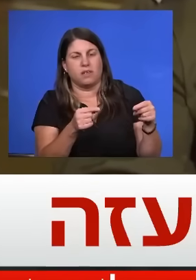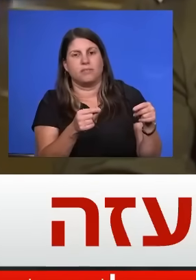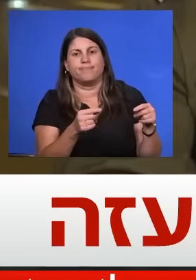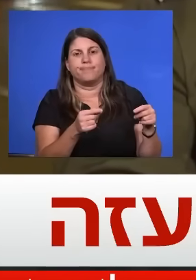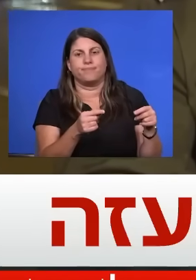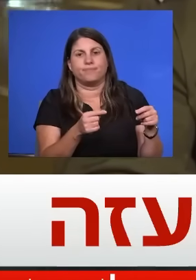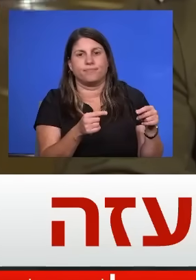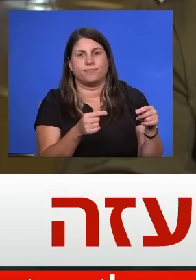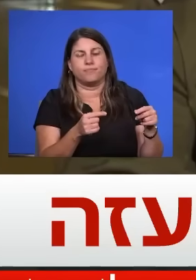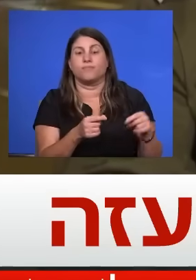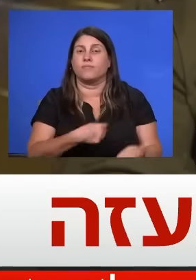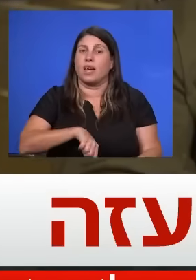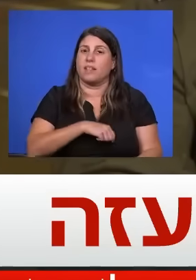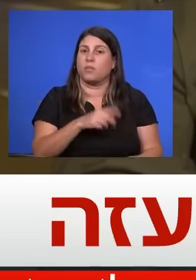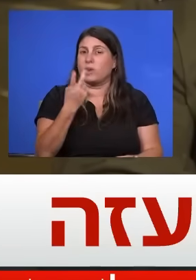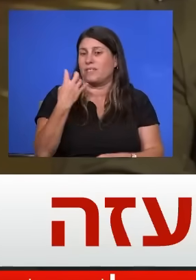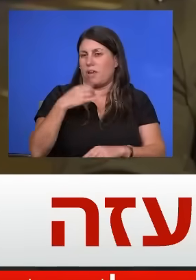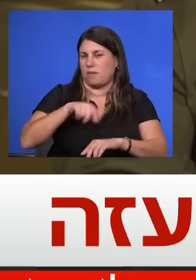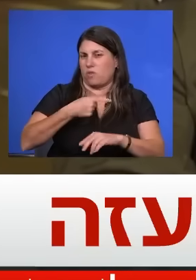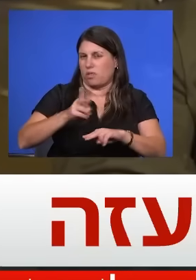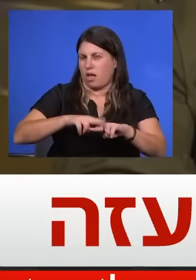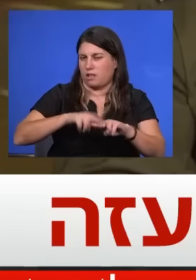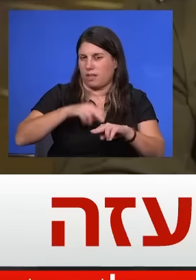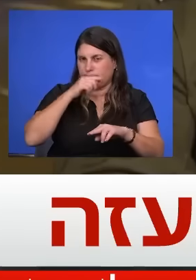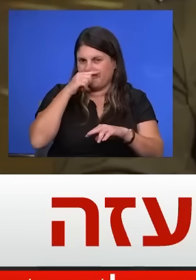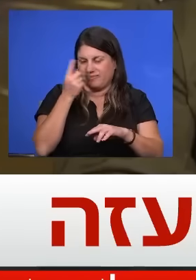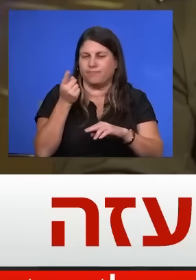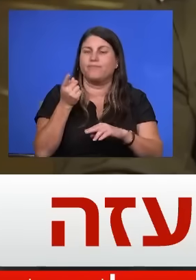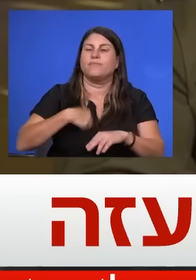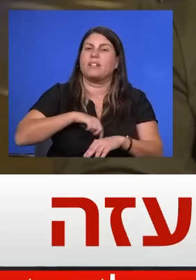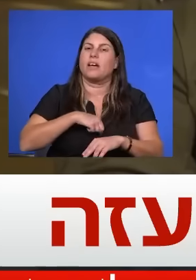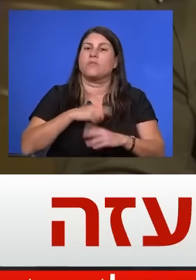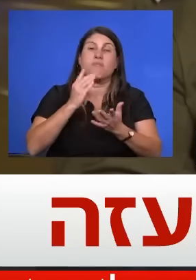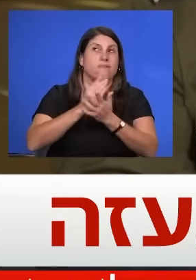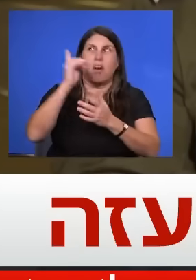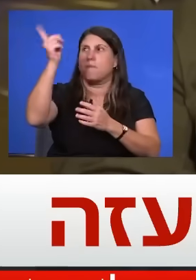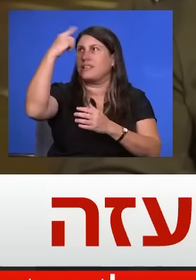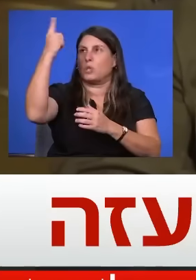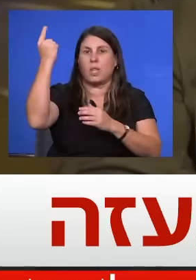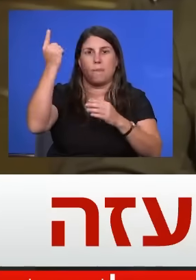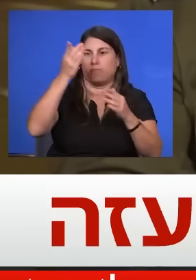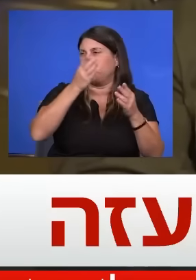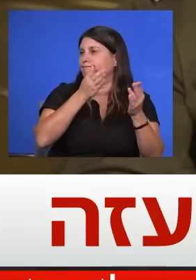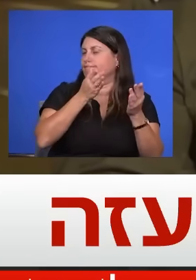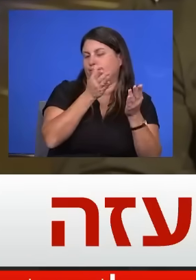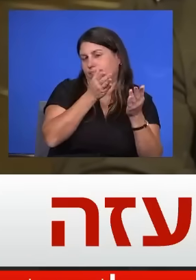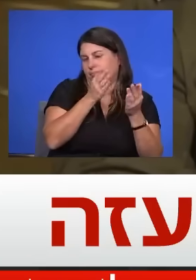אנחנו 24 שעות אחרי זה כבר על מסוקים בדרך לצפון. לצפון. לצפון,